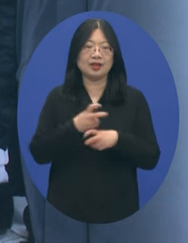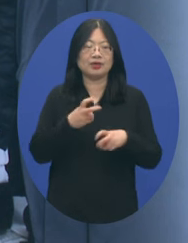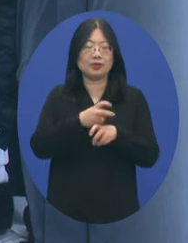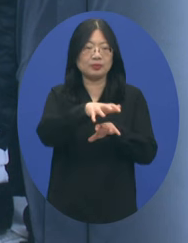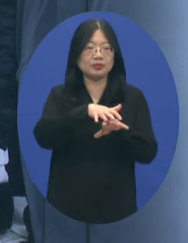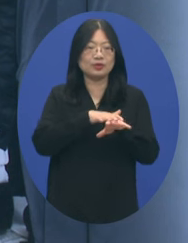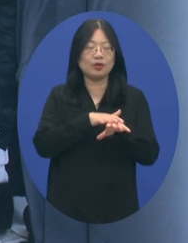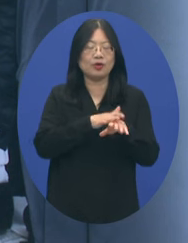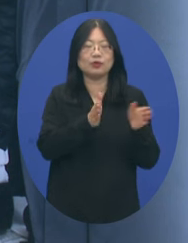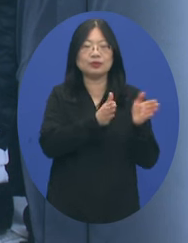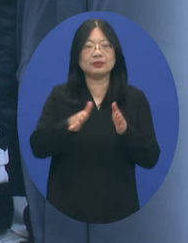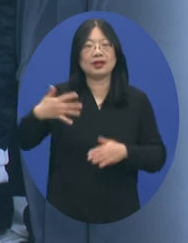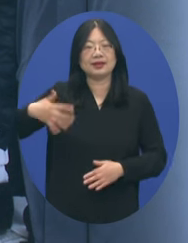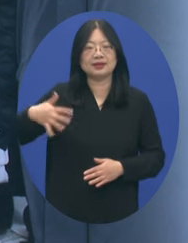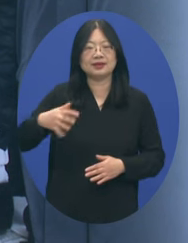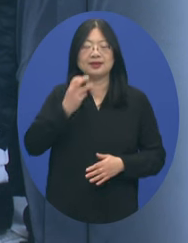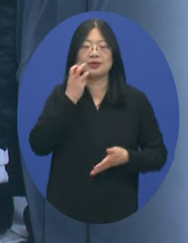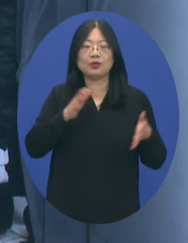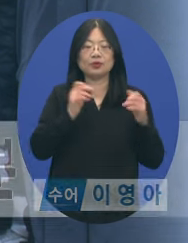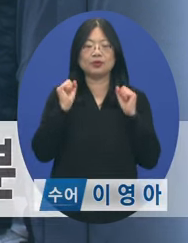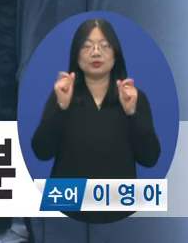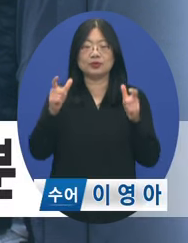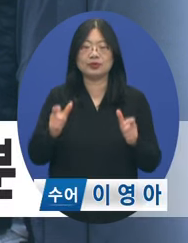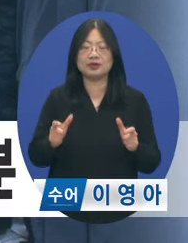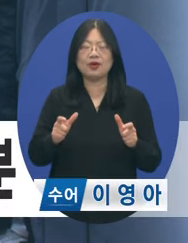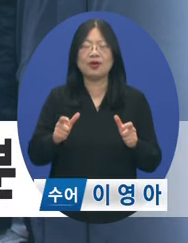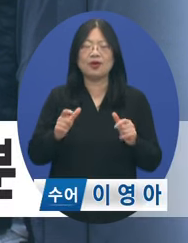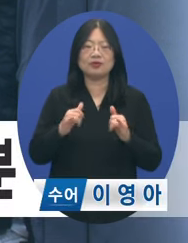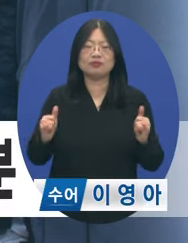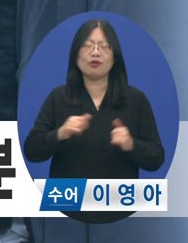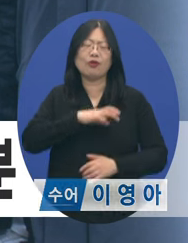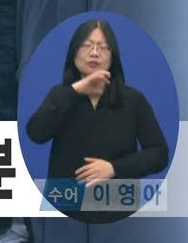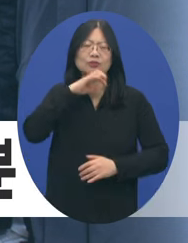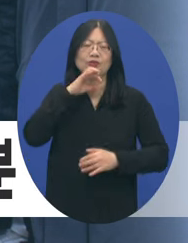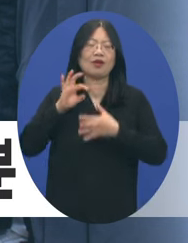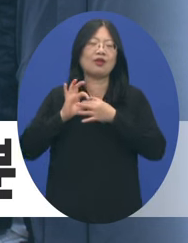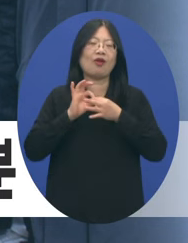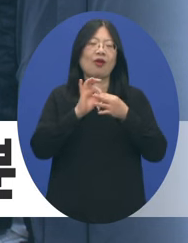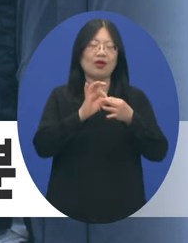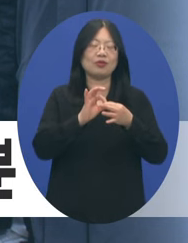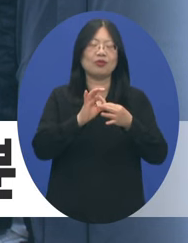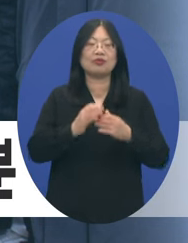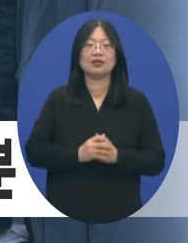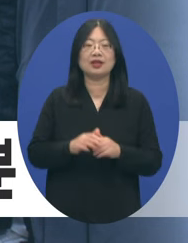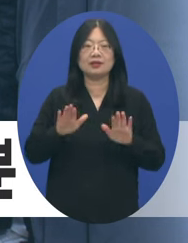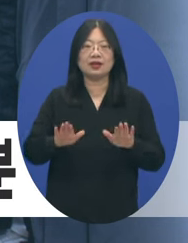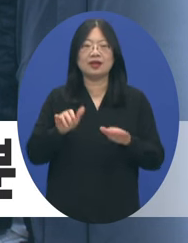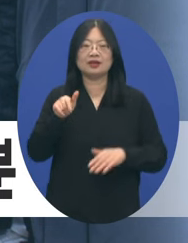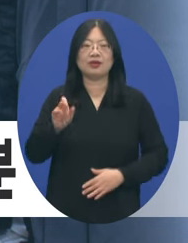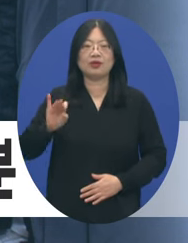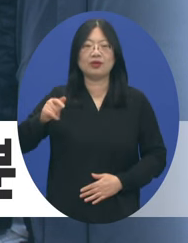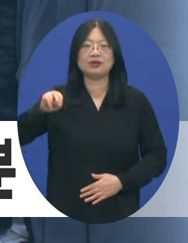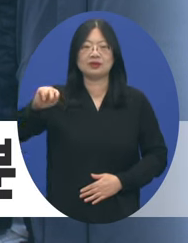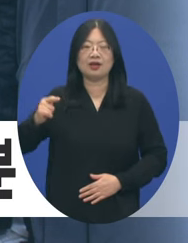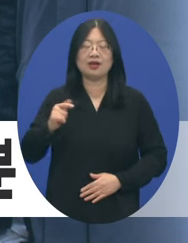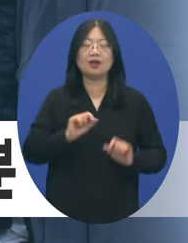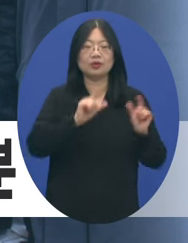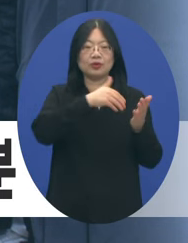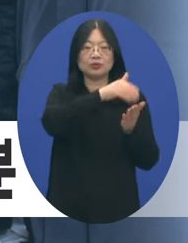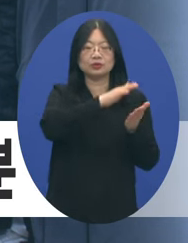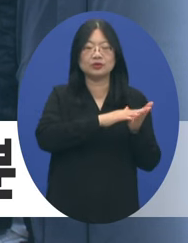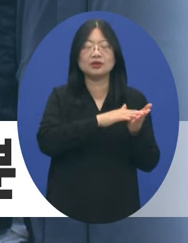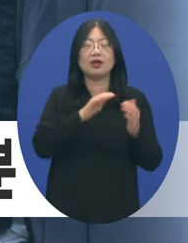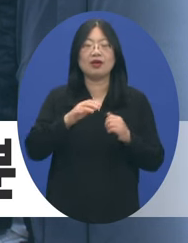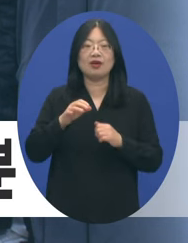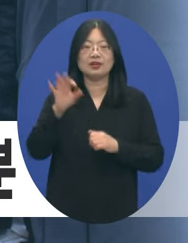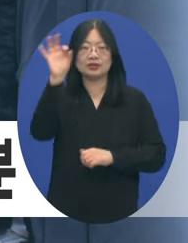교통 인프라가 제대로 갖춰지지 않은 경기 북부 지역 도민들의 불만은 계속되었는데요 이번에 경원선 동두천 연천